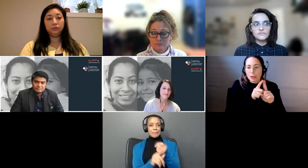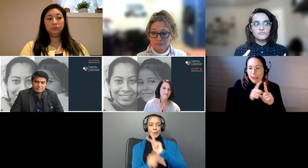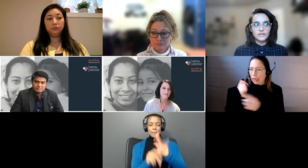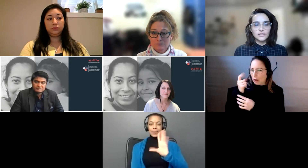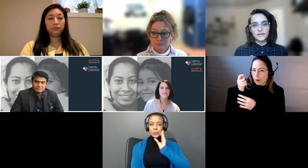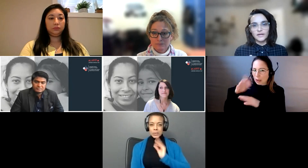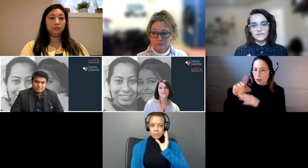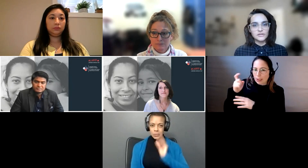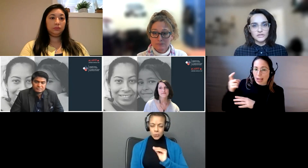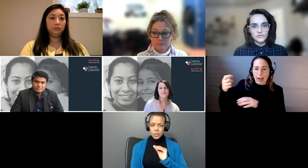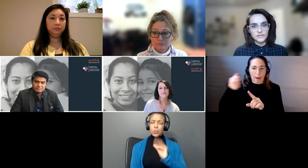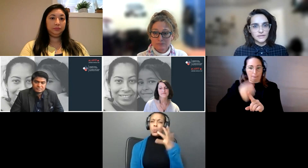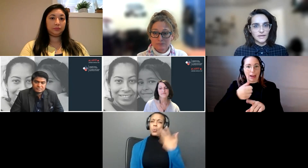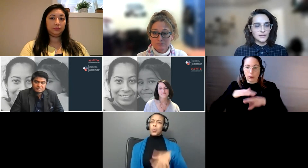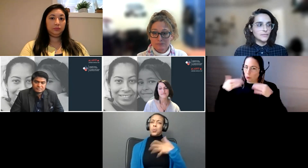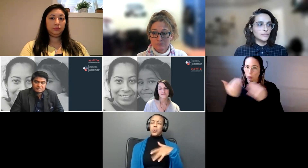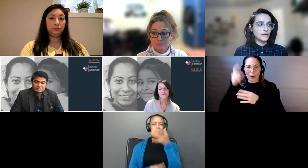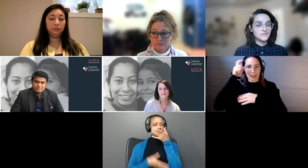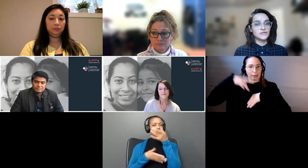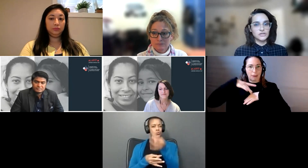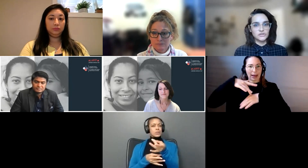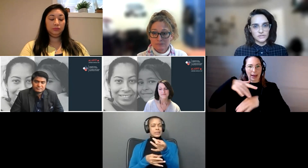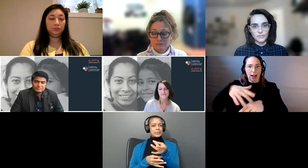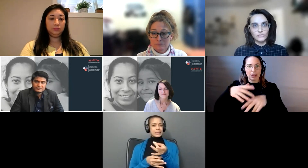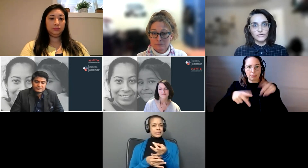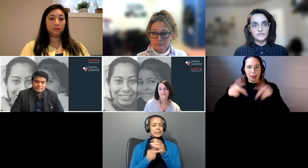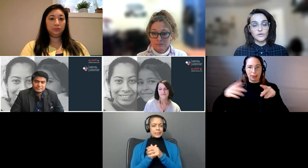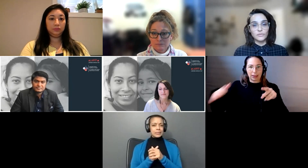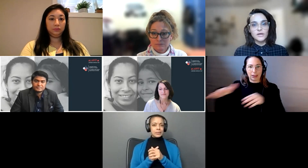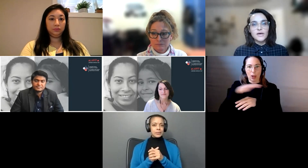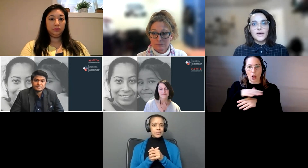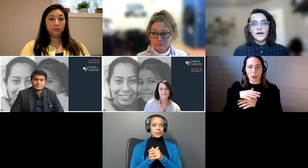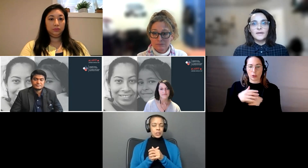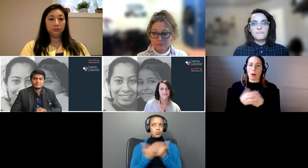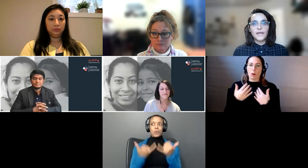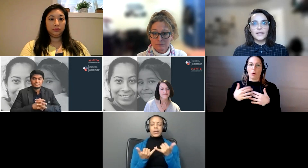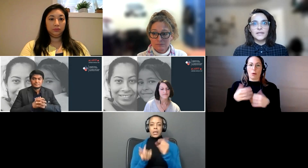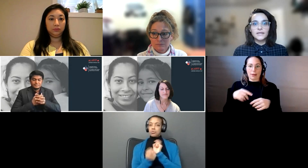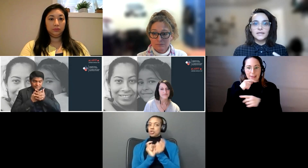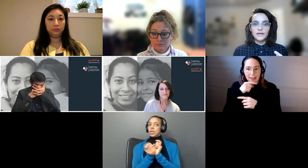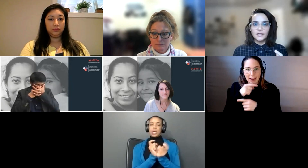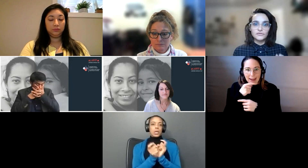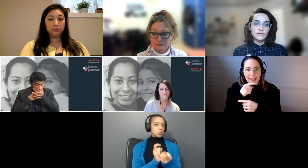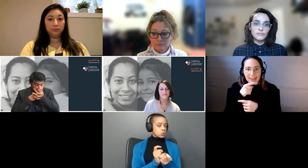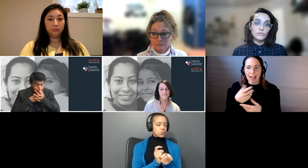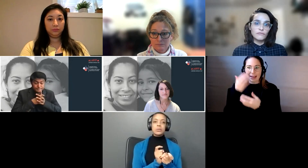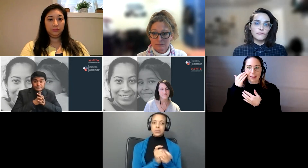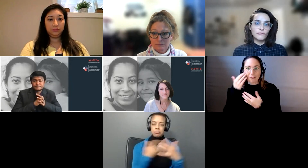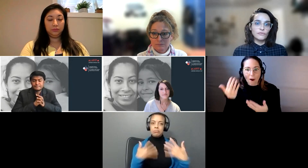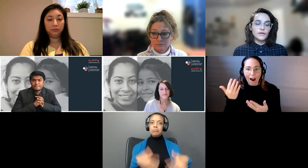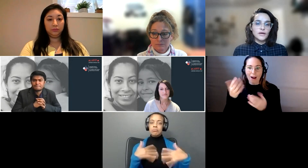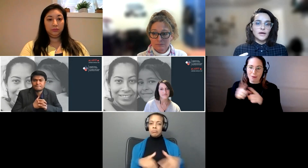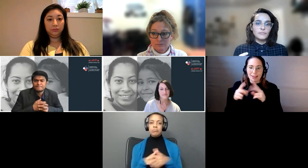les expériences des gens. Puis, c'est intéressant de le voir et de le reconnaître.